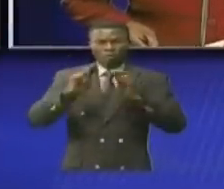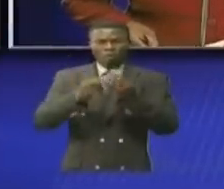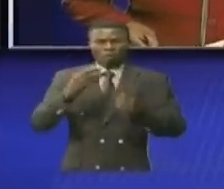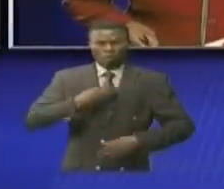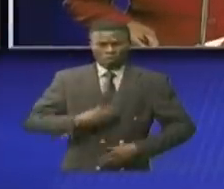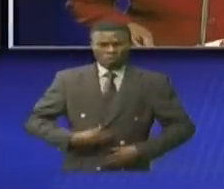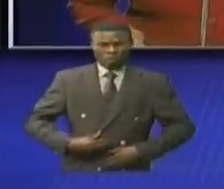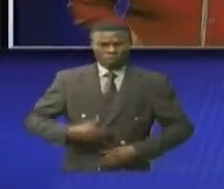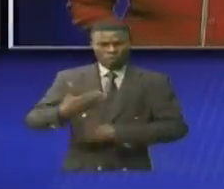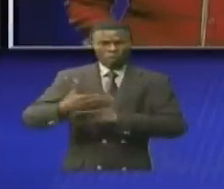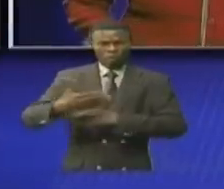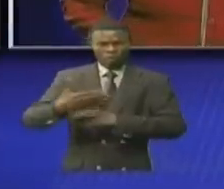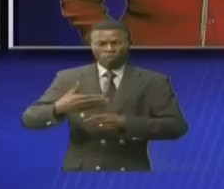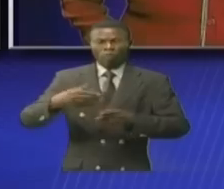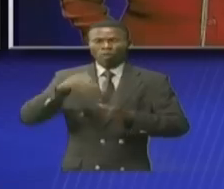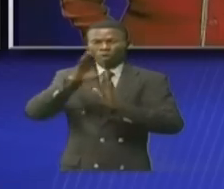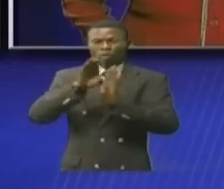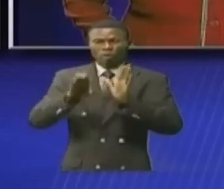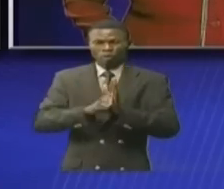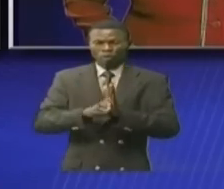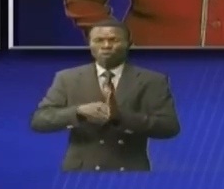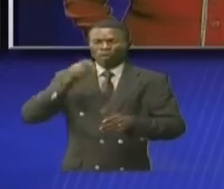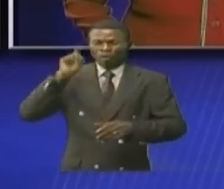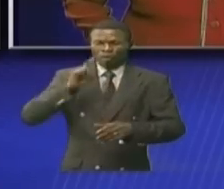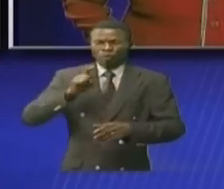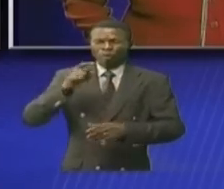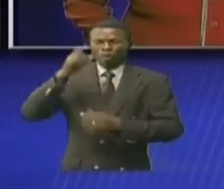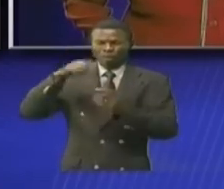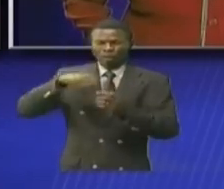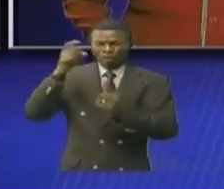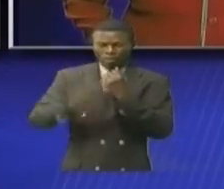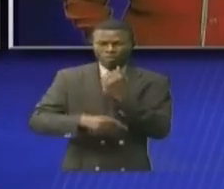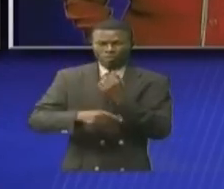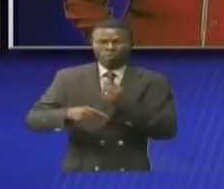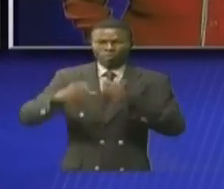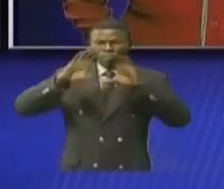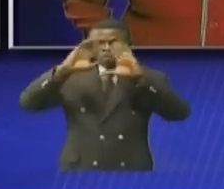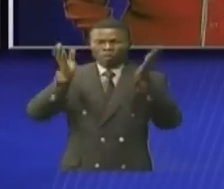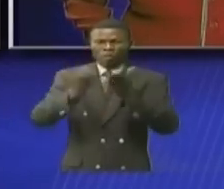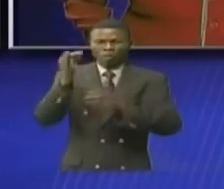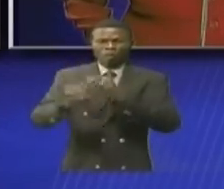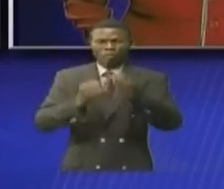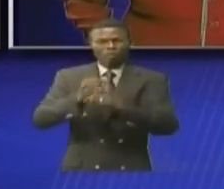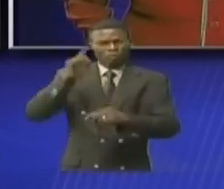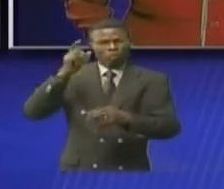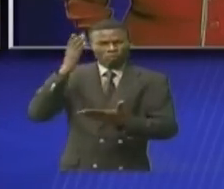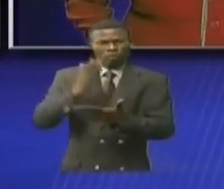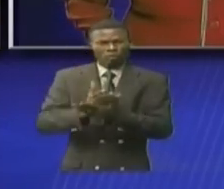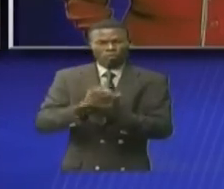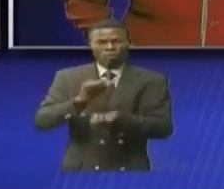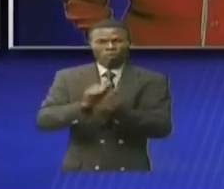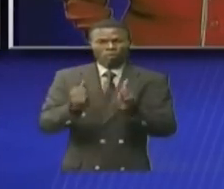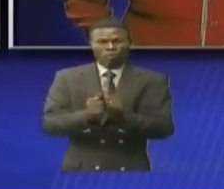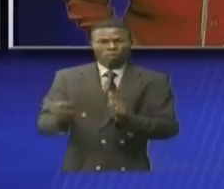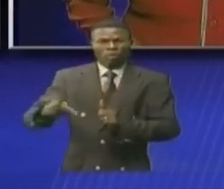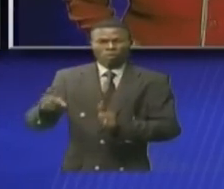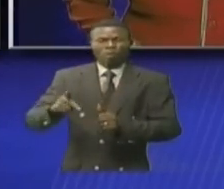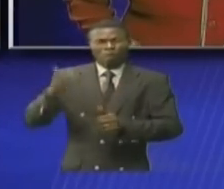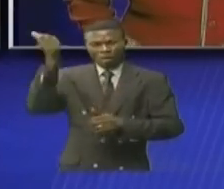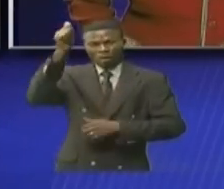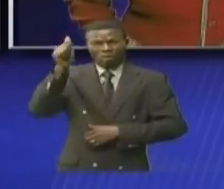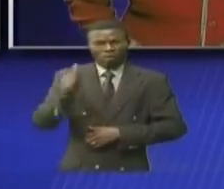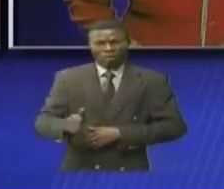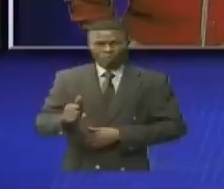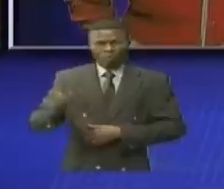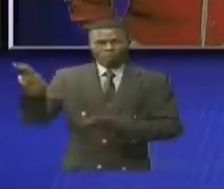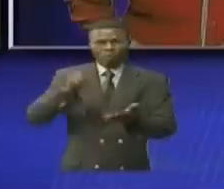plaide pour des sanctions exemplaires. Et puis la communauté internationale est déterminée à mettre fin à la crise qui se vit dans la région des Grands Lacs. L'accord